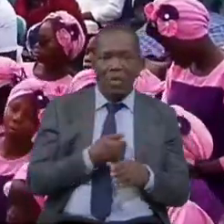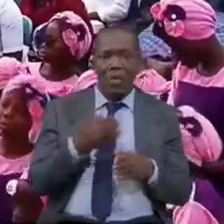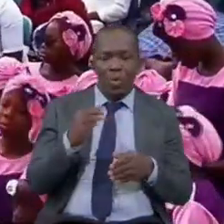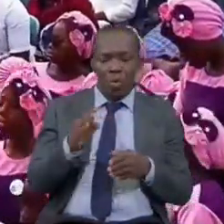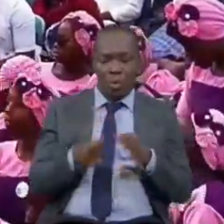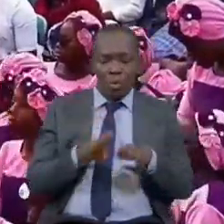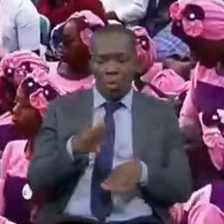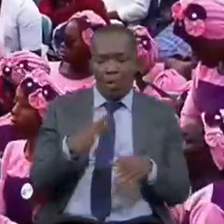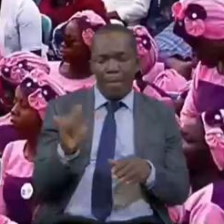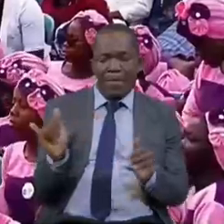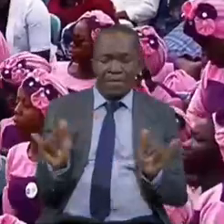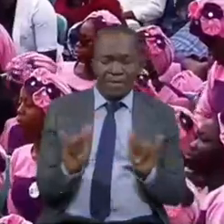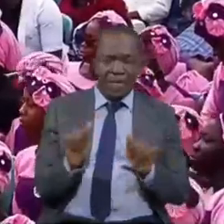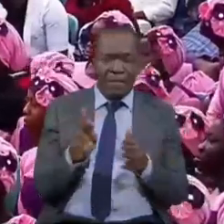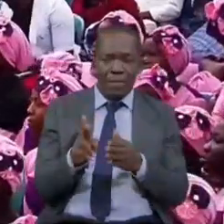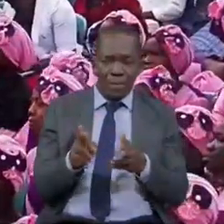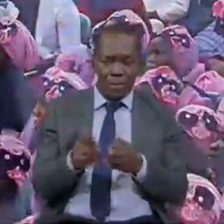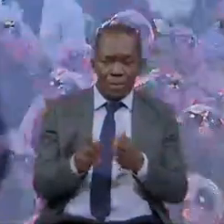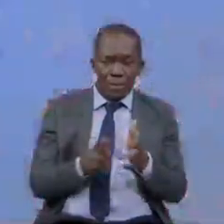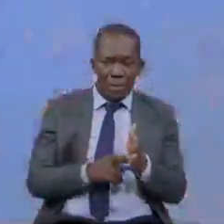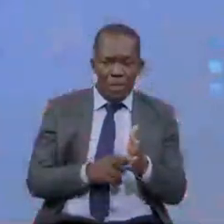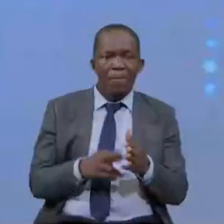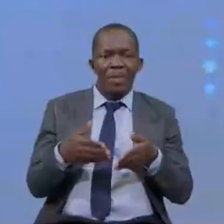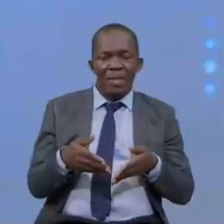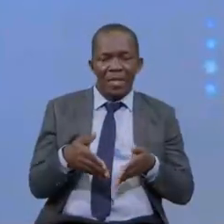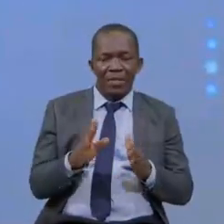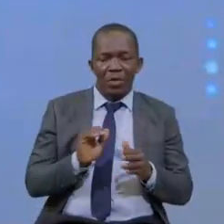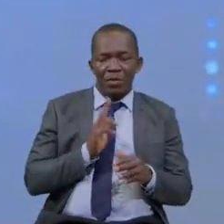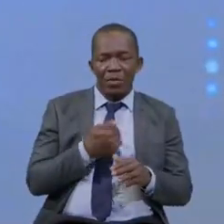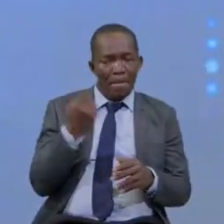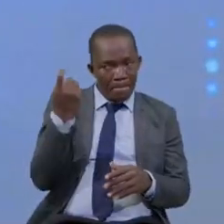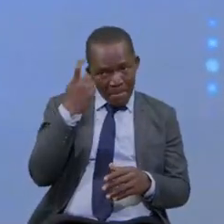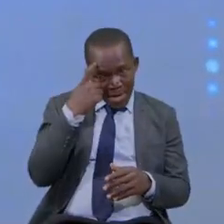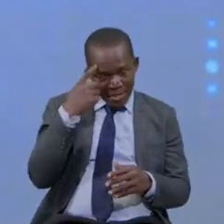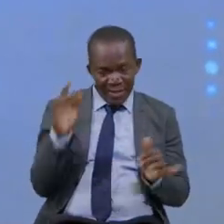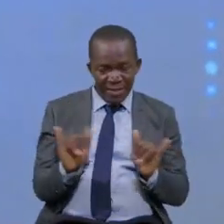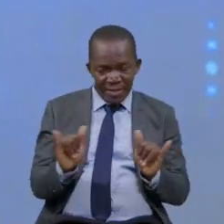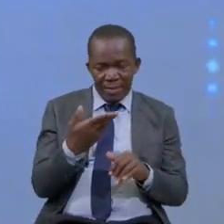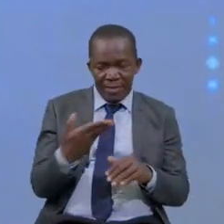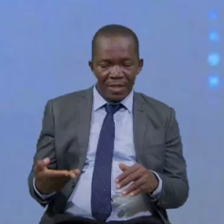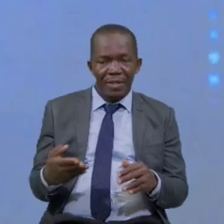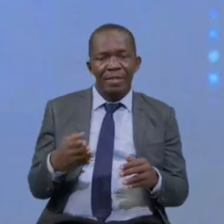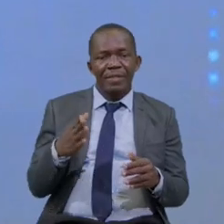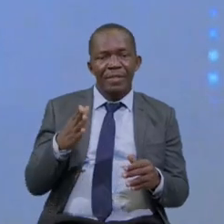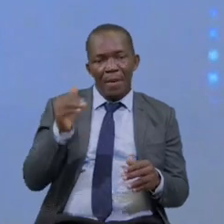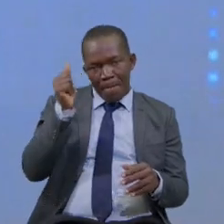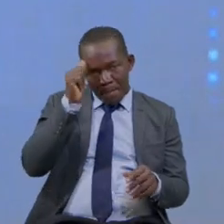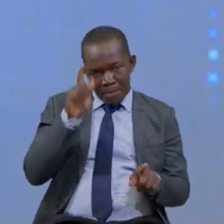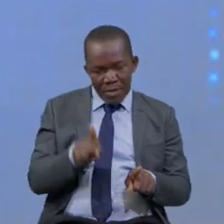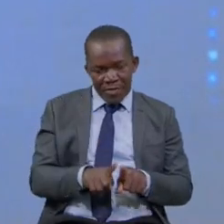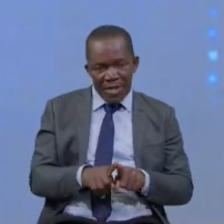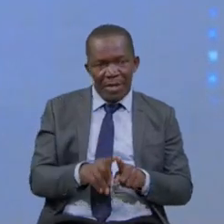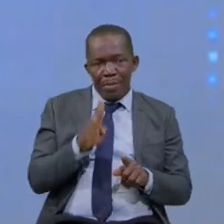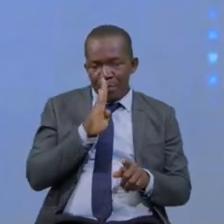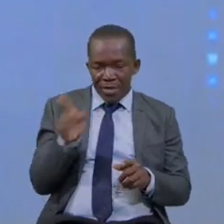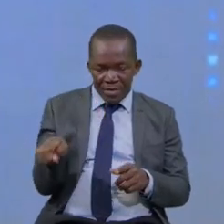Marchant d'un même pas. Verset 17. Soyez tous mes imitateurs, frères, et portez